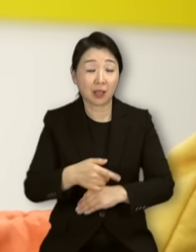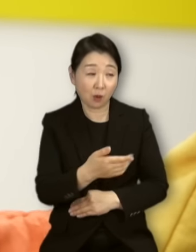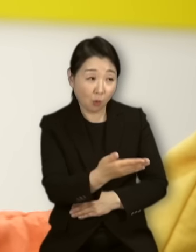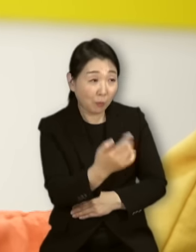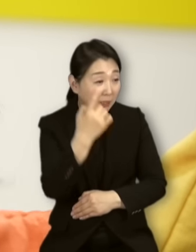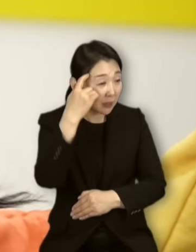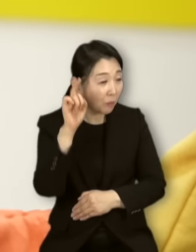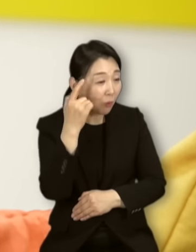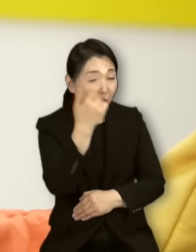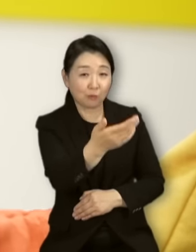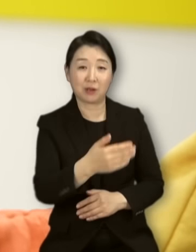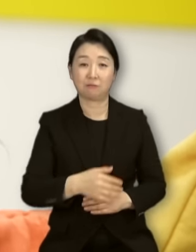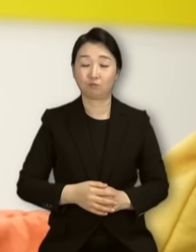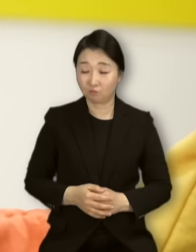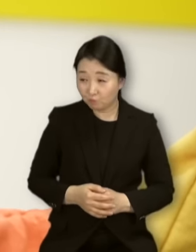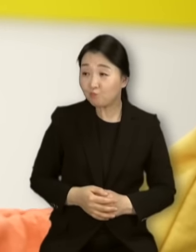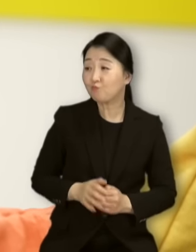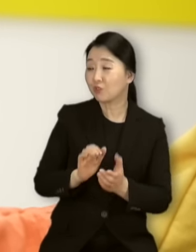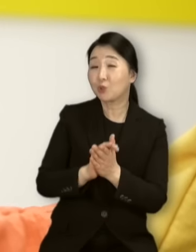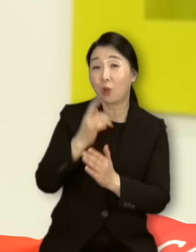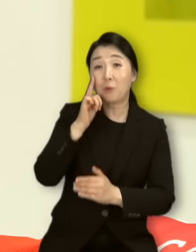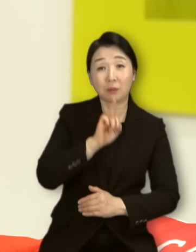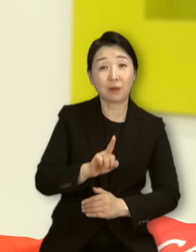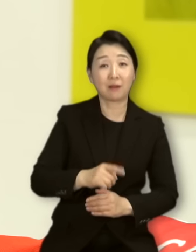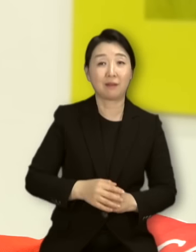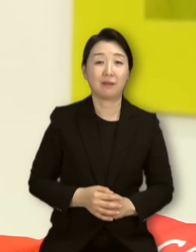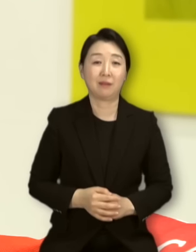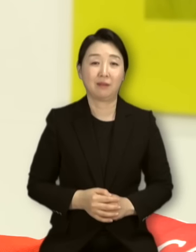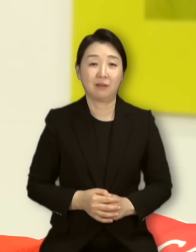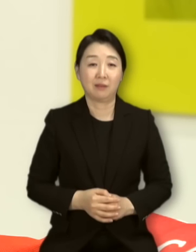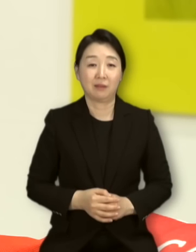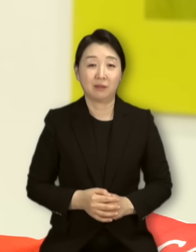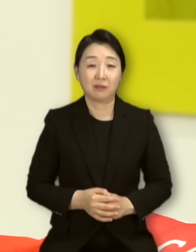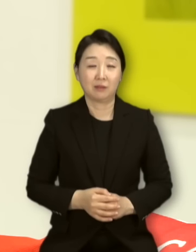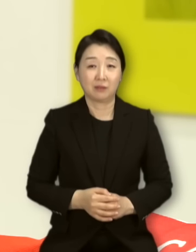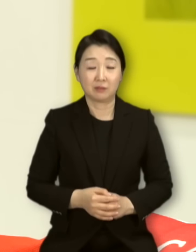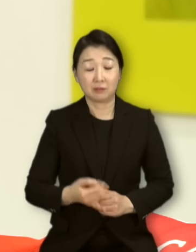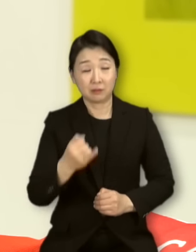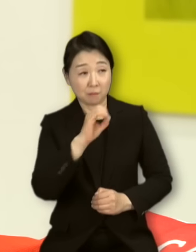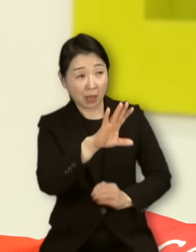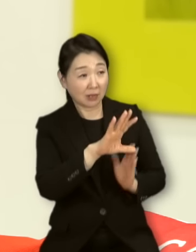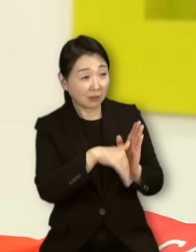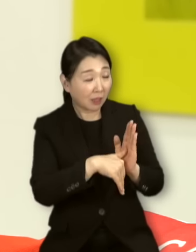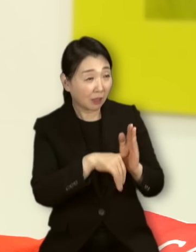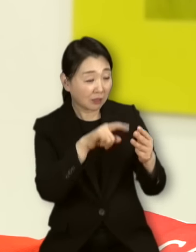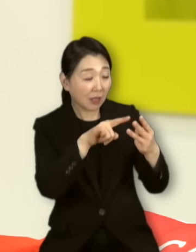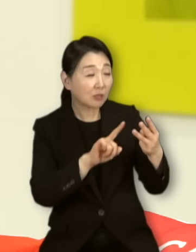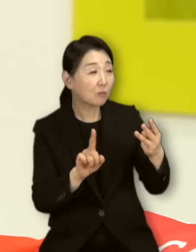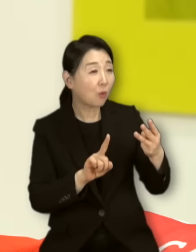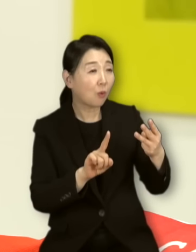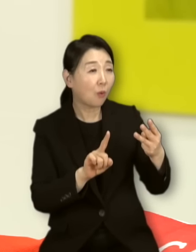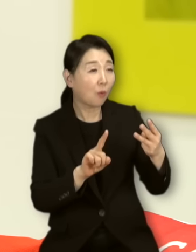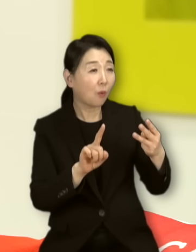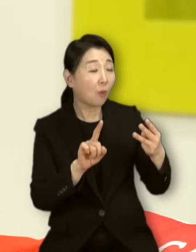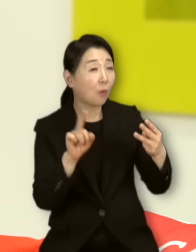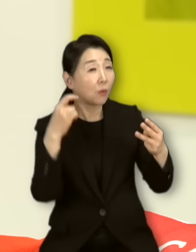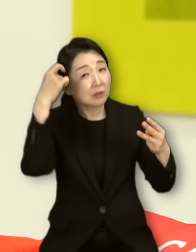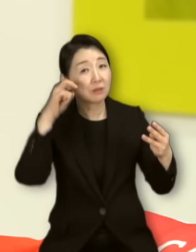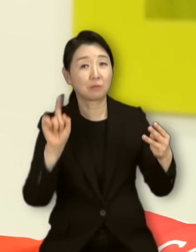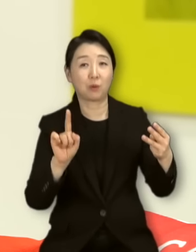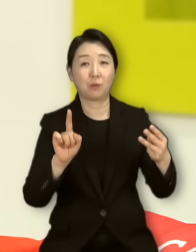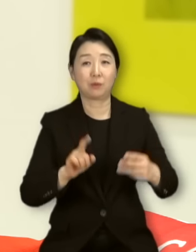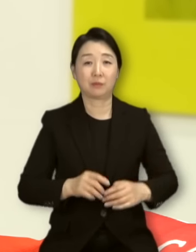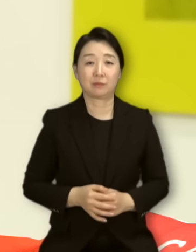오빠는 어떻게 생각하냐니까 오빠도음 기도해 보겠다고 그 이야기를 들었을 때 어떠셨어요 그 세 가지가 다